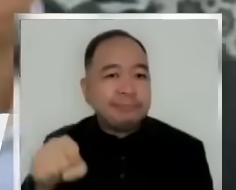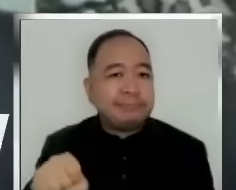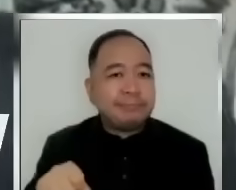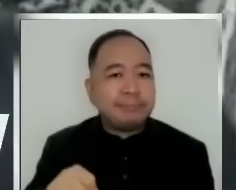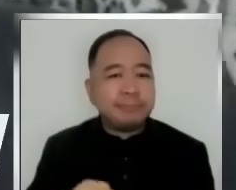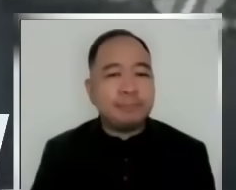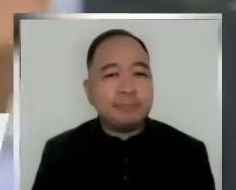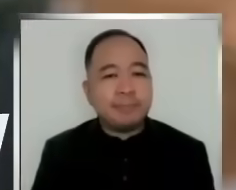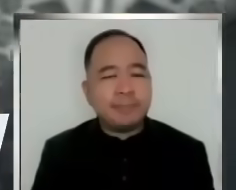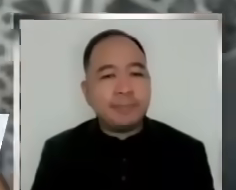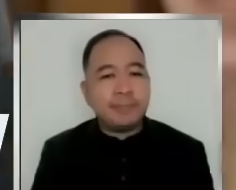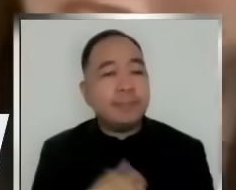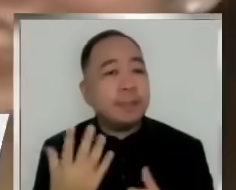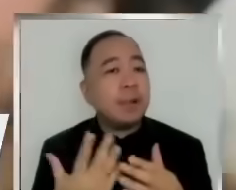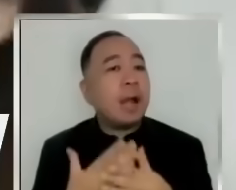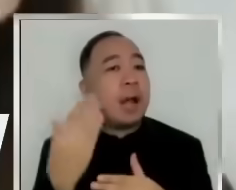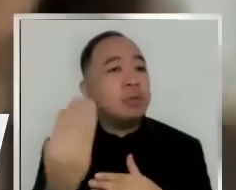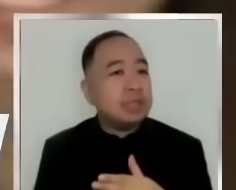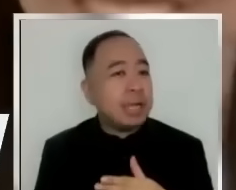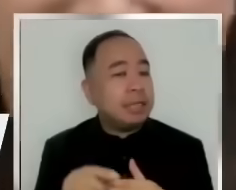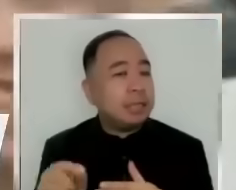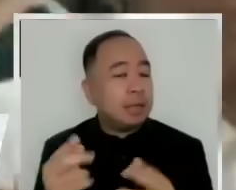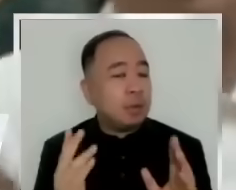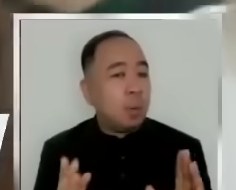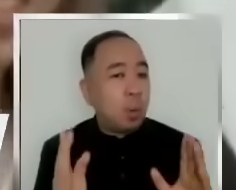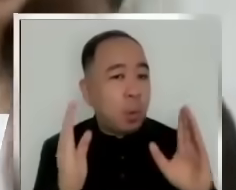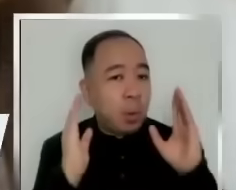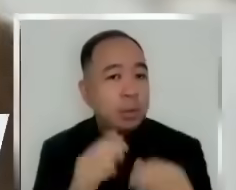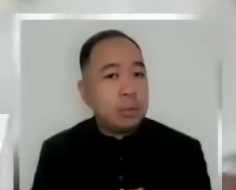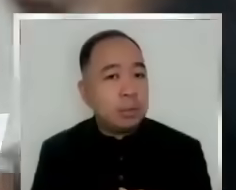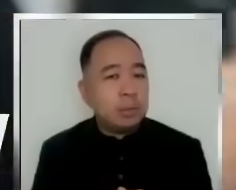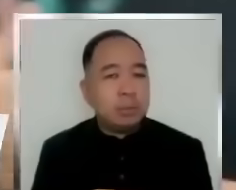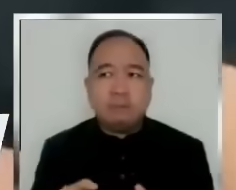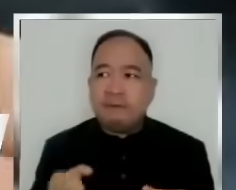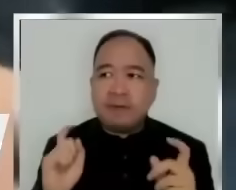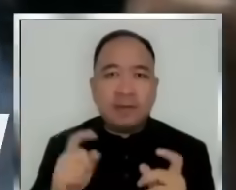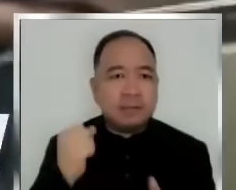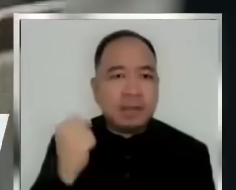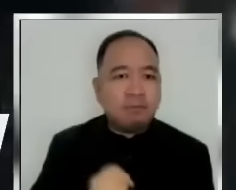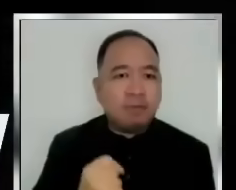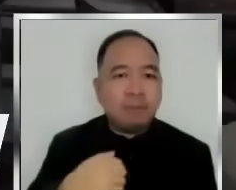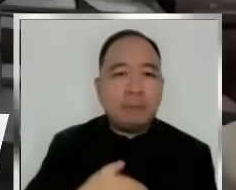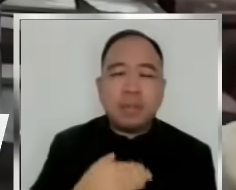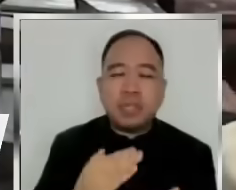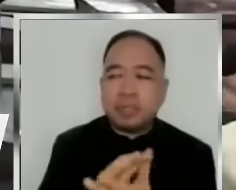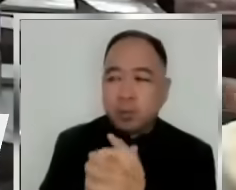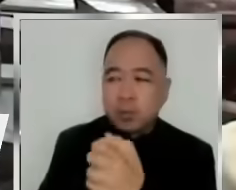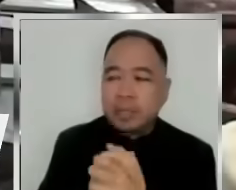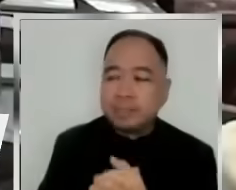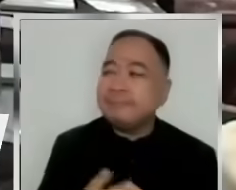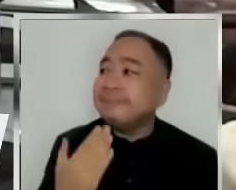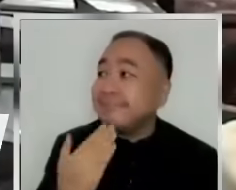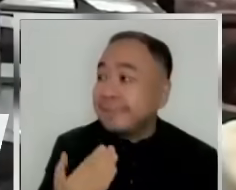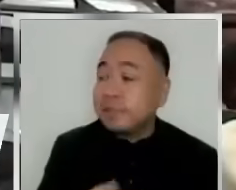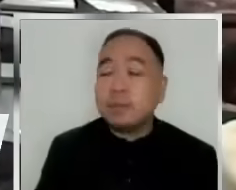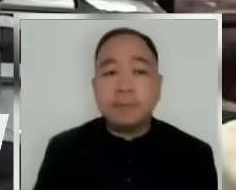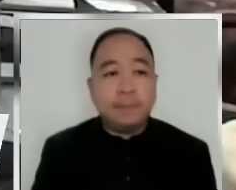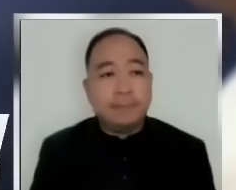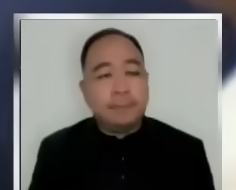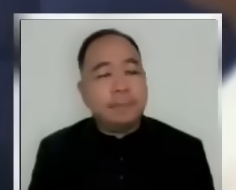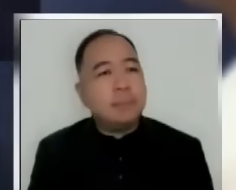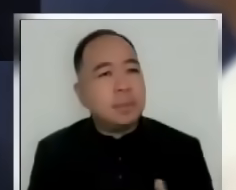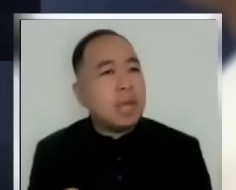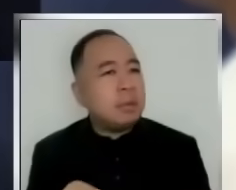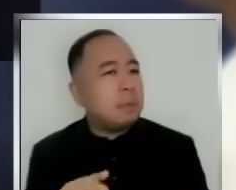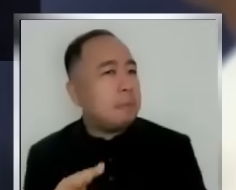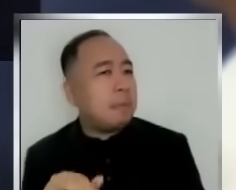Sa labas ng Nograles Hall. Ma'am, ang bilis po na approve ng budget niyo. Congrats, ma'am. Kabilang sa nais questionin ng Makabayan Block,